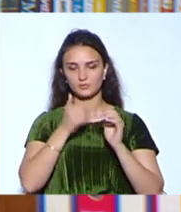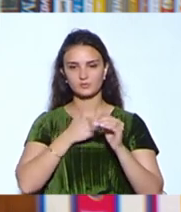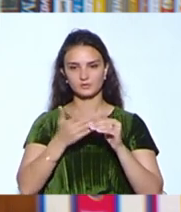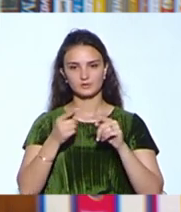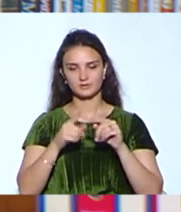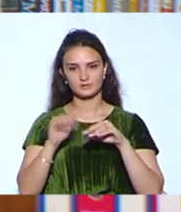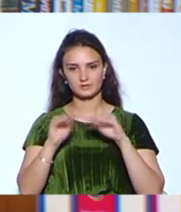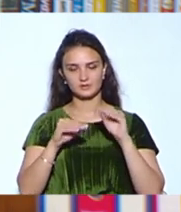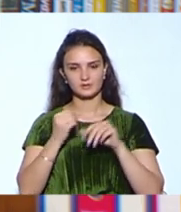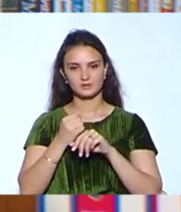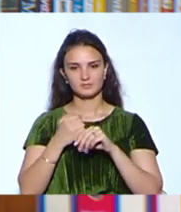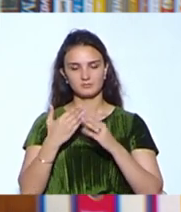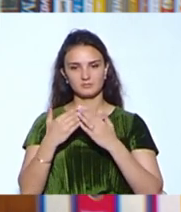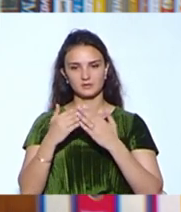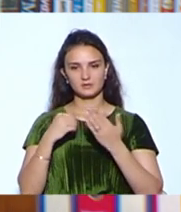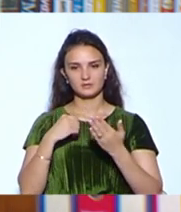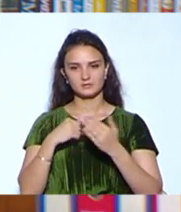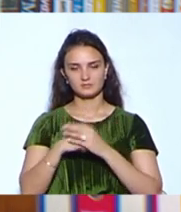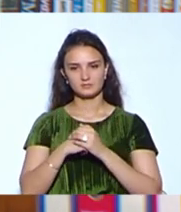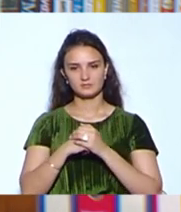ისე შეკმაზეთ, როგორც მაგალითად